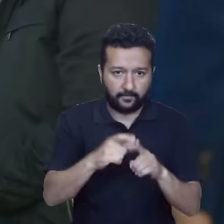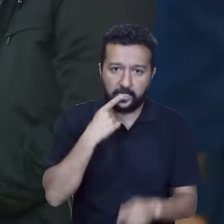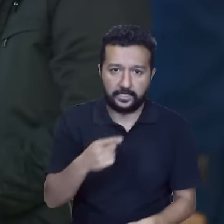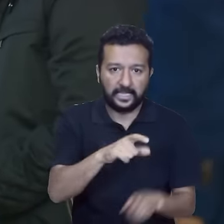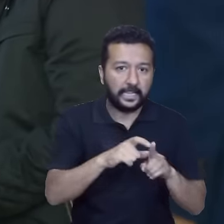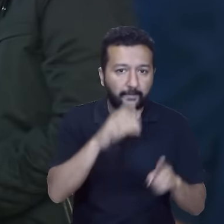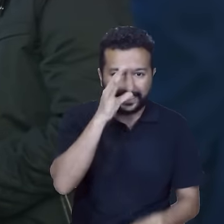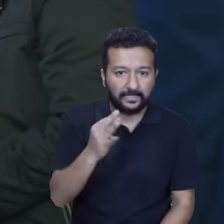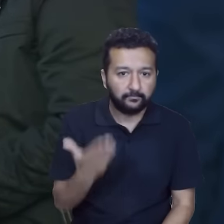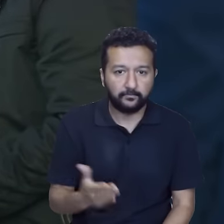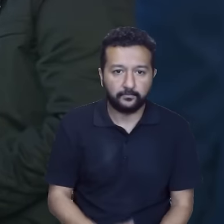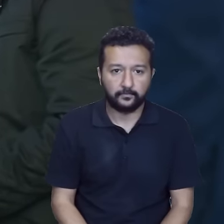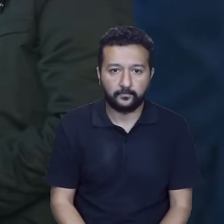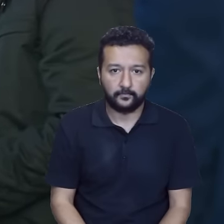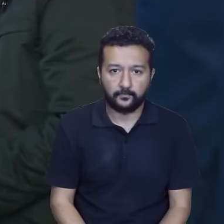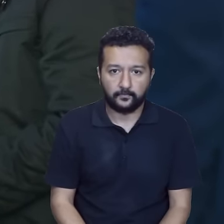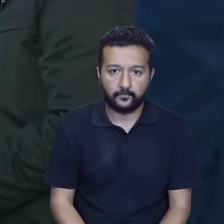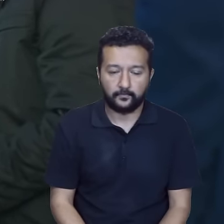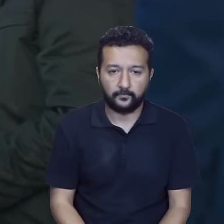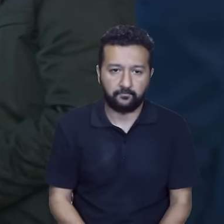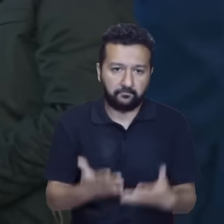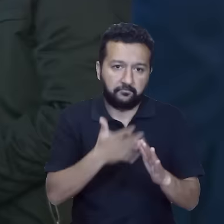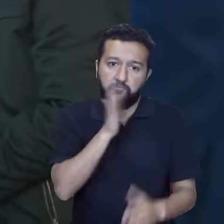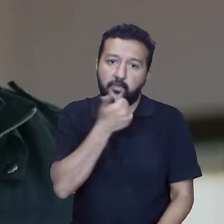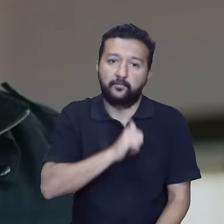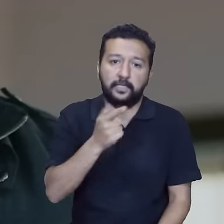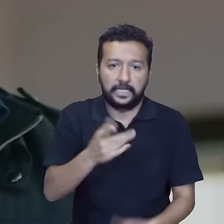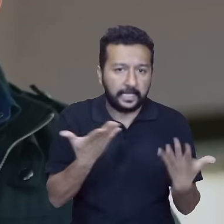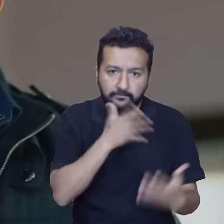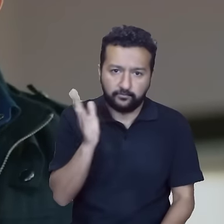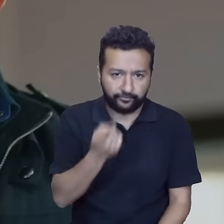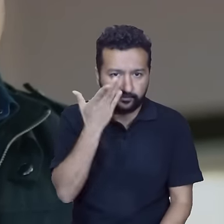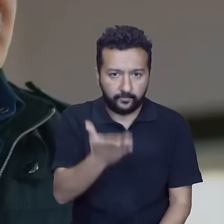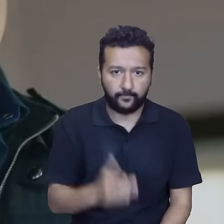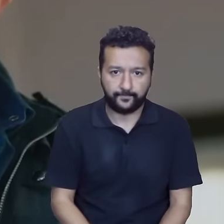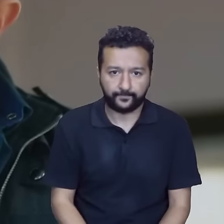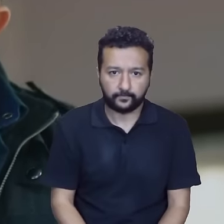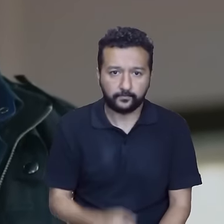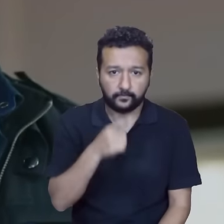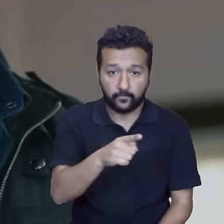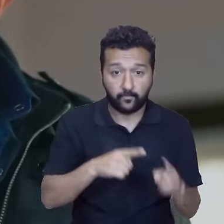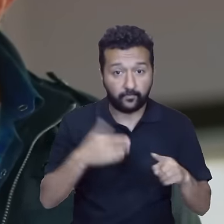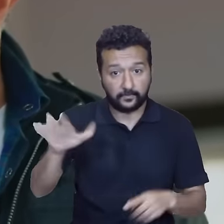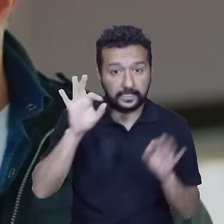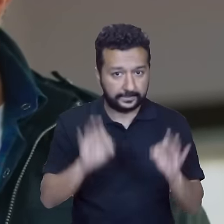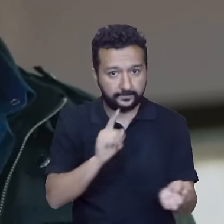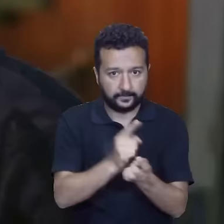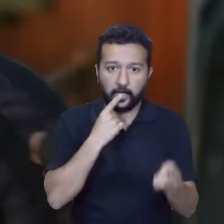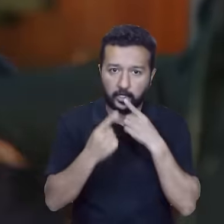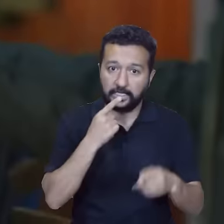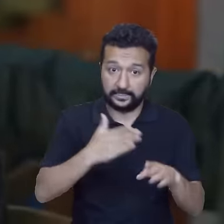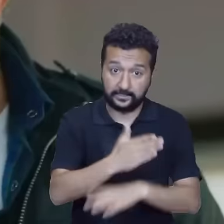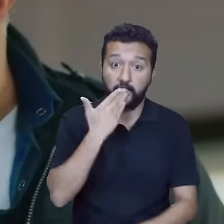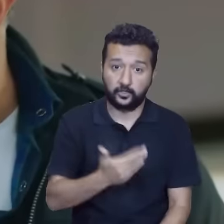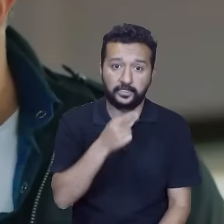Bu damat kim oğlum? Ne bileyim abi? Nasıl ne bileyim ya? Şu Tarık gitsin illaki konuşacaksın.